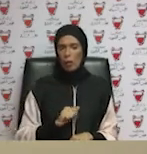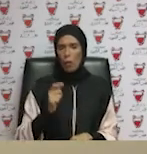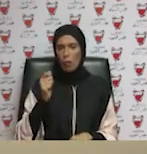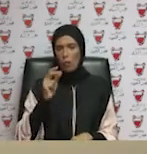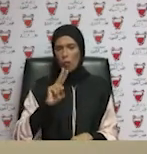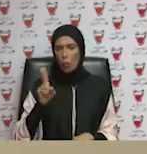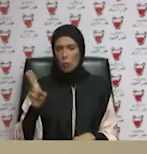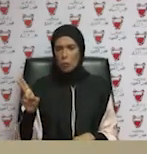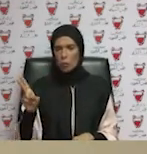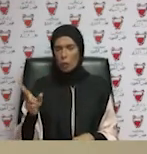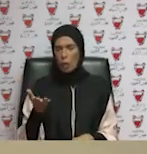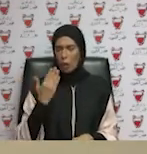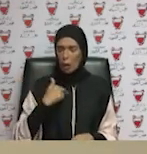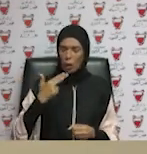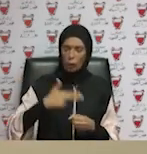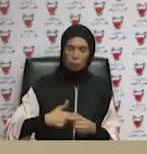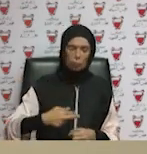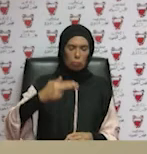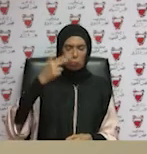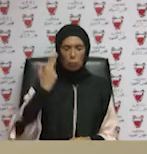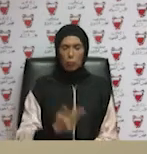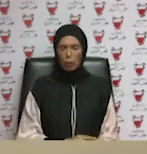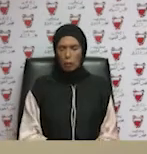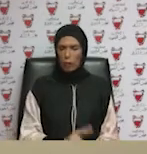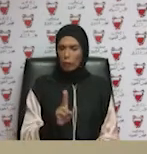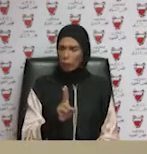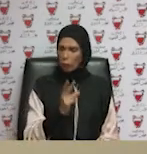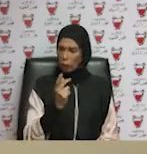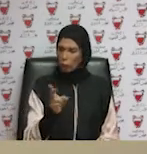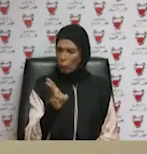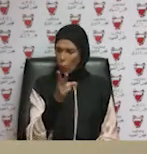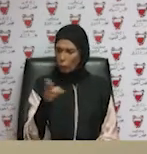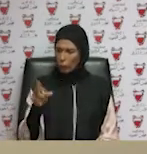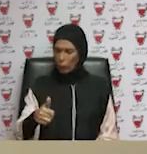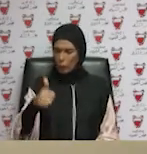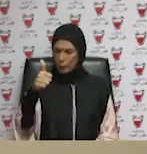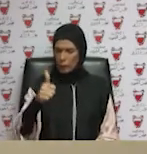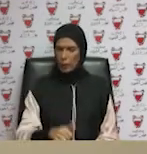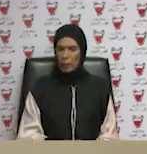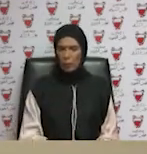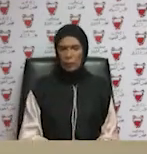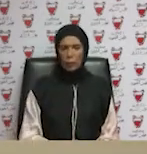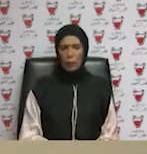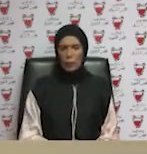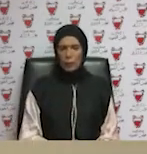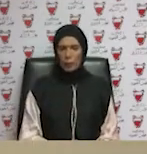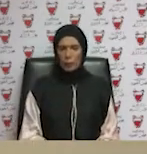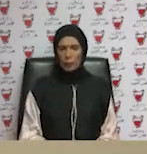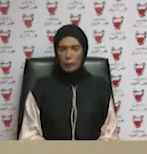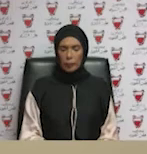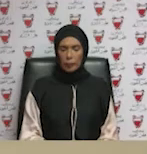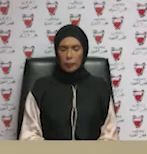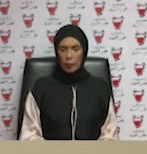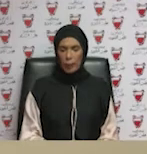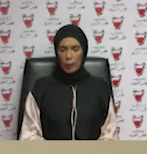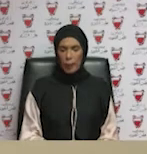في الإيرادات غير النفطية. معالي الرئيس، الحقيقة أن تنويع مصادر الدخل في الإيرادات غير